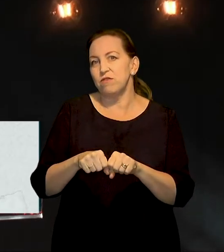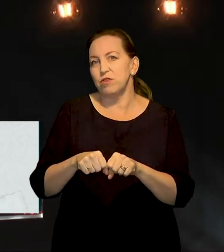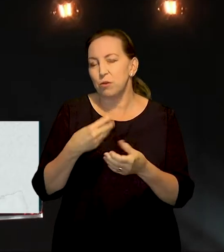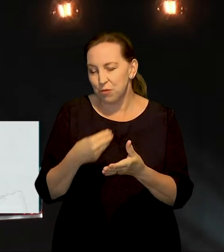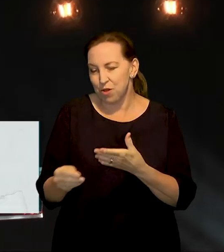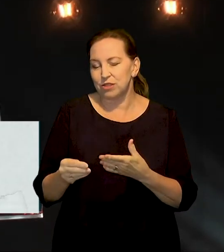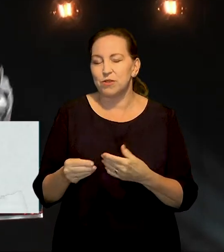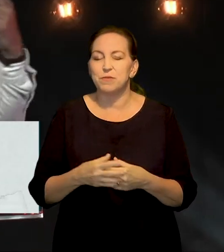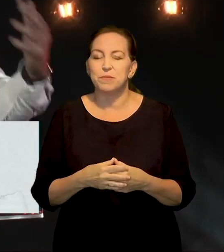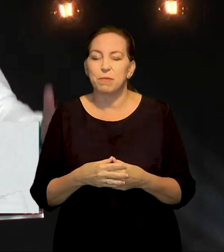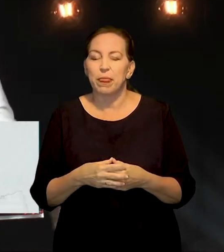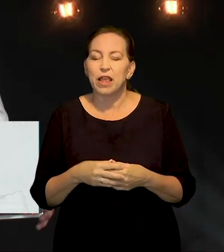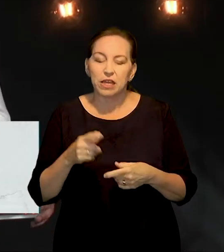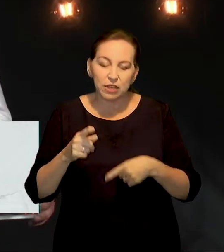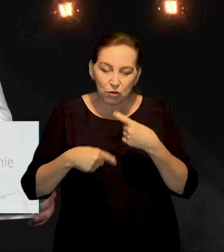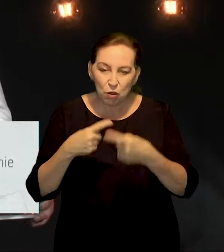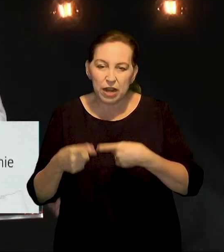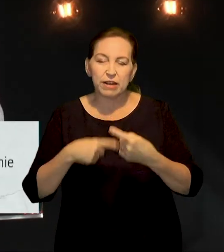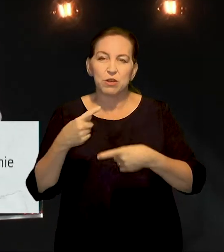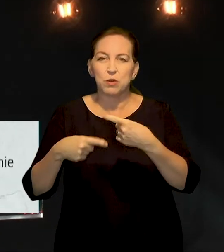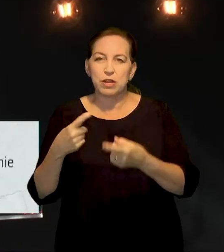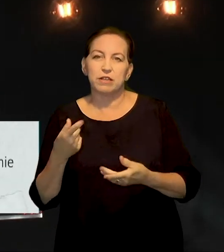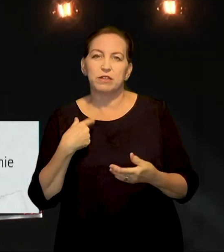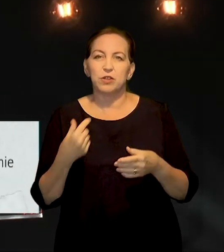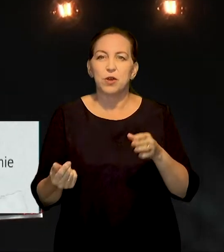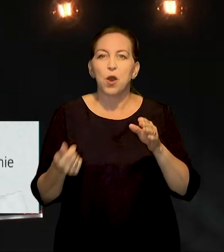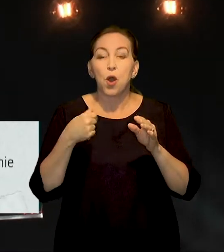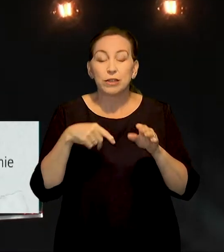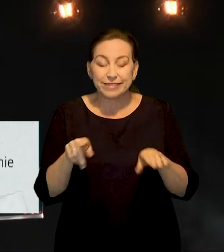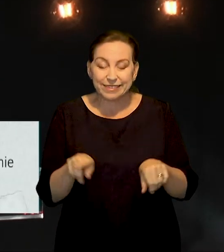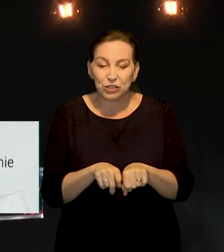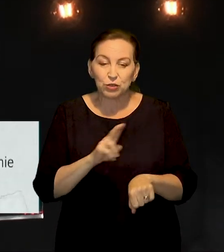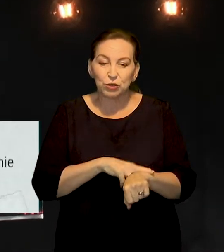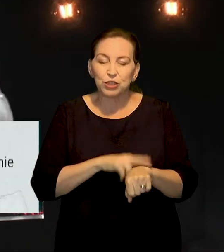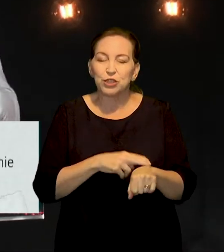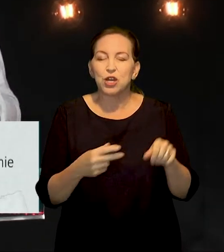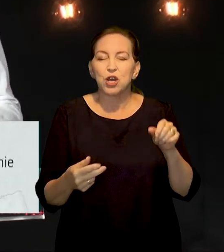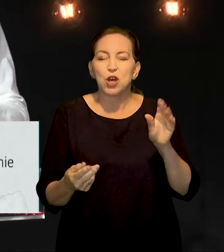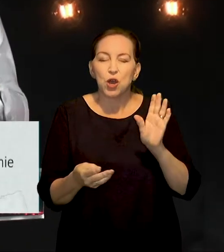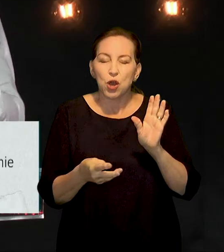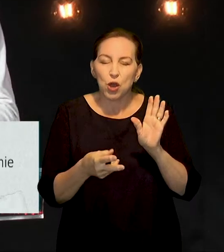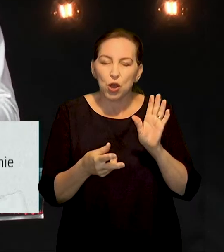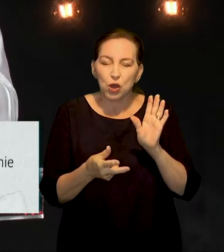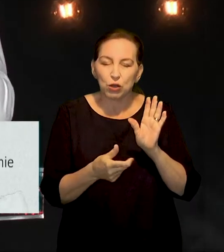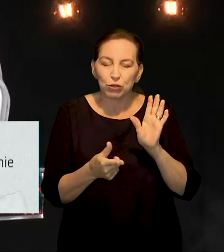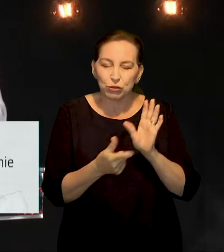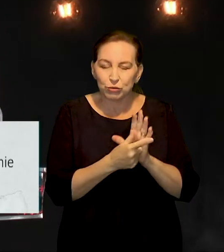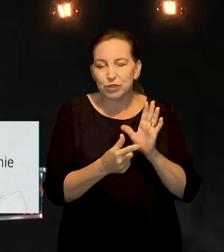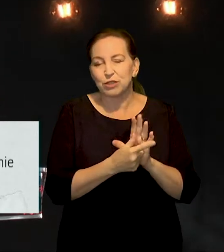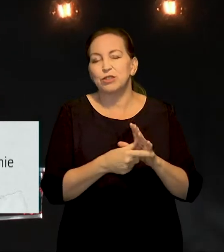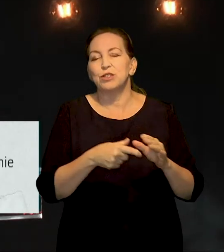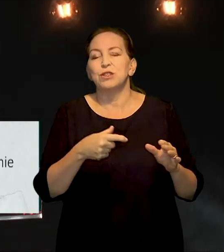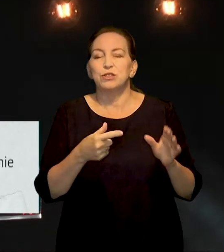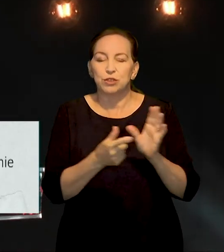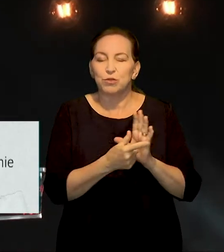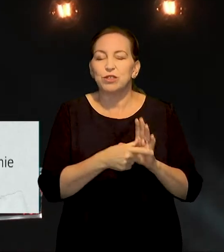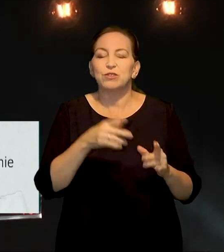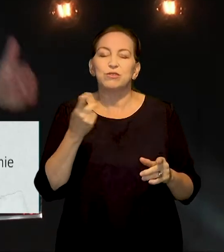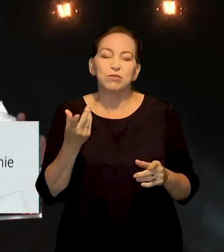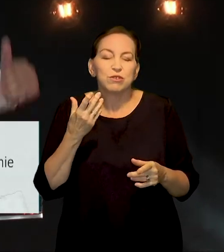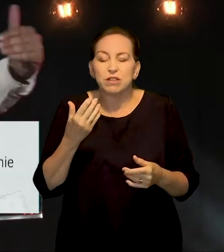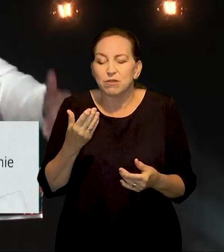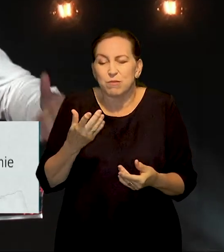15:00. Postąpił podobnie. Gdy wyszedł o 17:00, zastał również czekających na pracę. Dlaczego